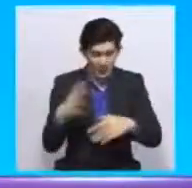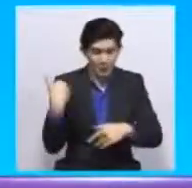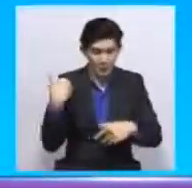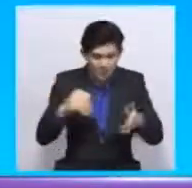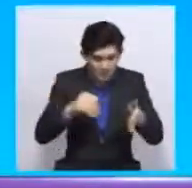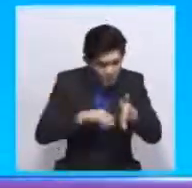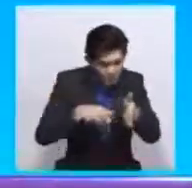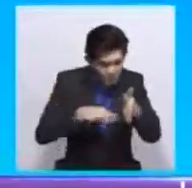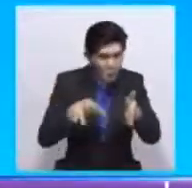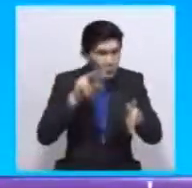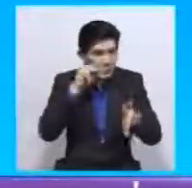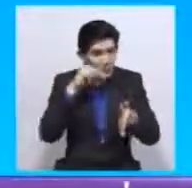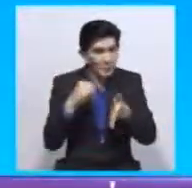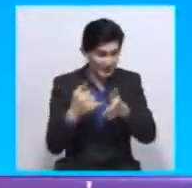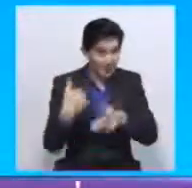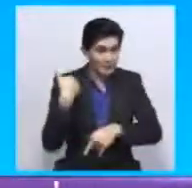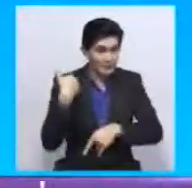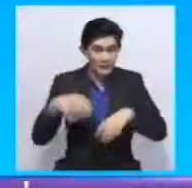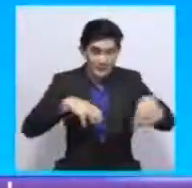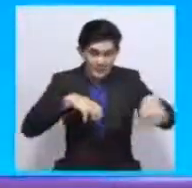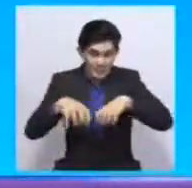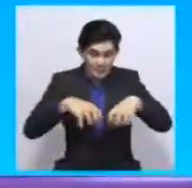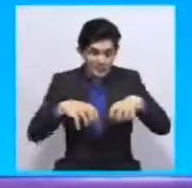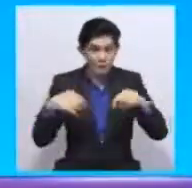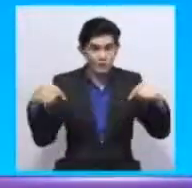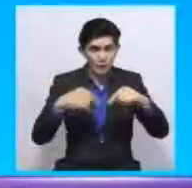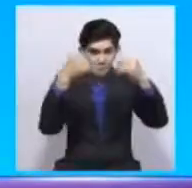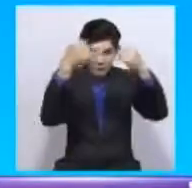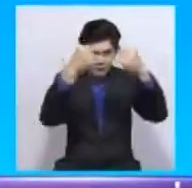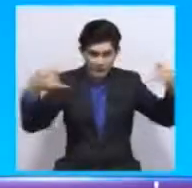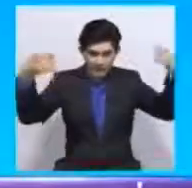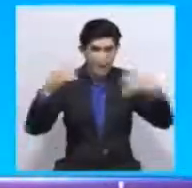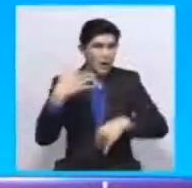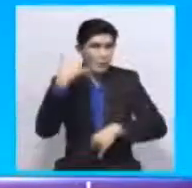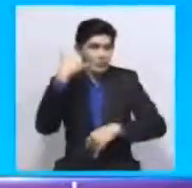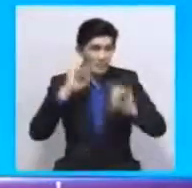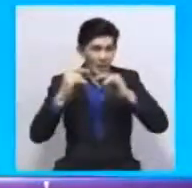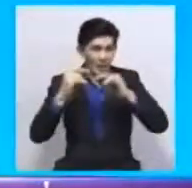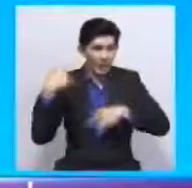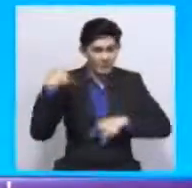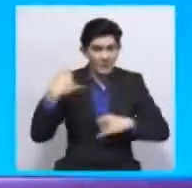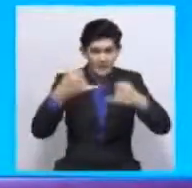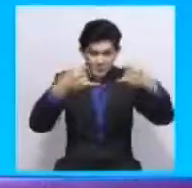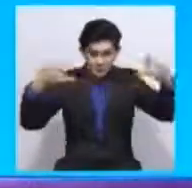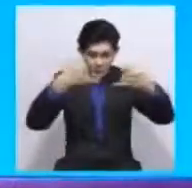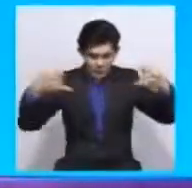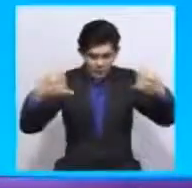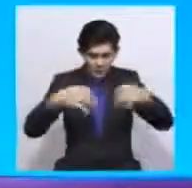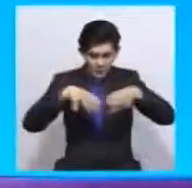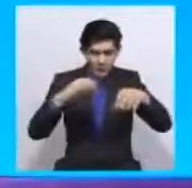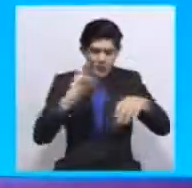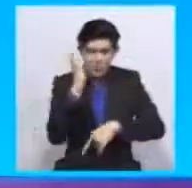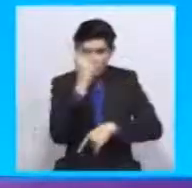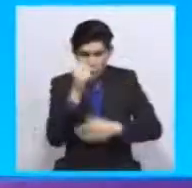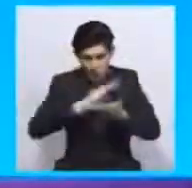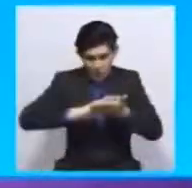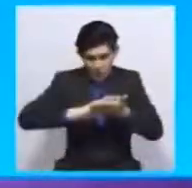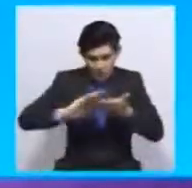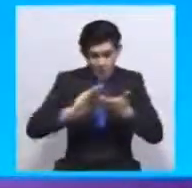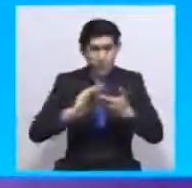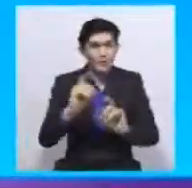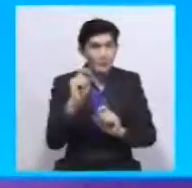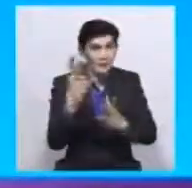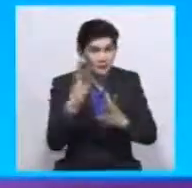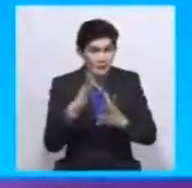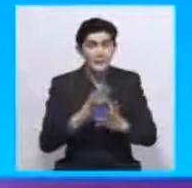ายน้ำให้คล่องตัวมากยิ่งขึ้นและมีการจัดระเบียบสายไฟฟ้าสายโทรศัพท์เพื่อให้มีความเป็นระเบียบเรียบร้อยปลอดภัยต่อผู้สัญจร